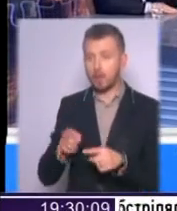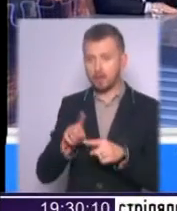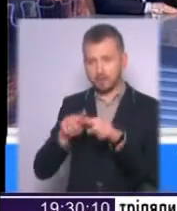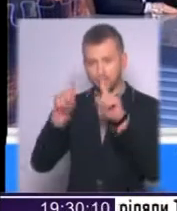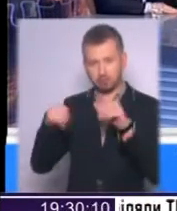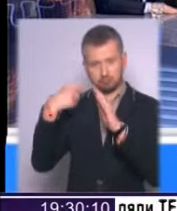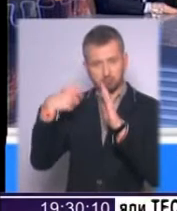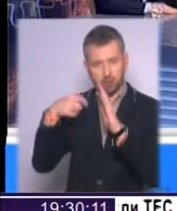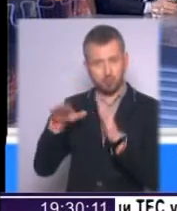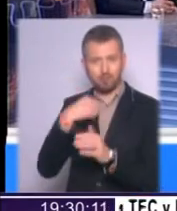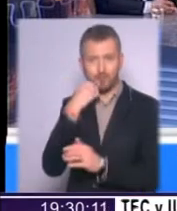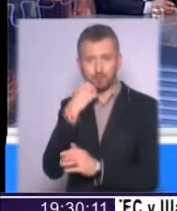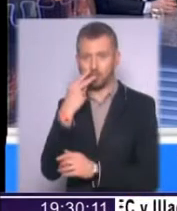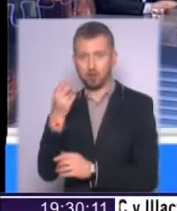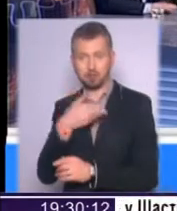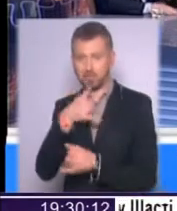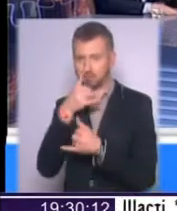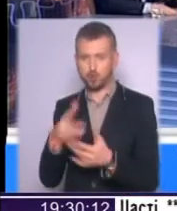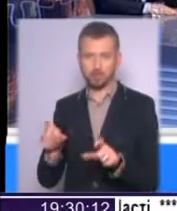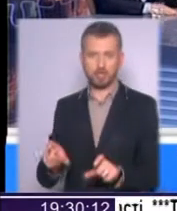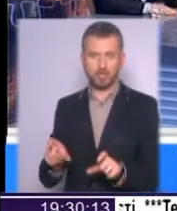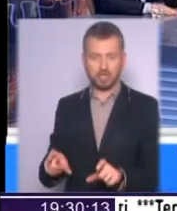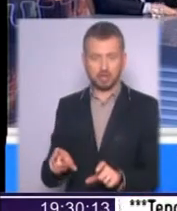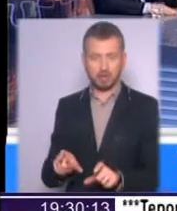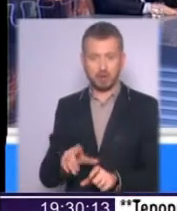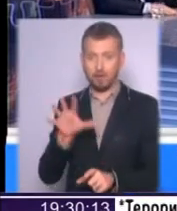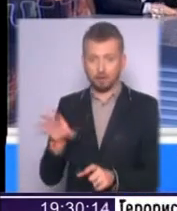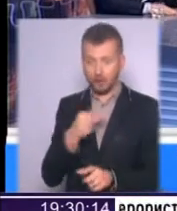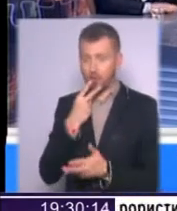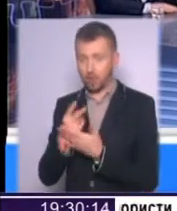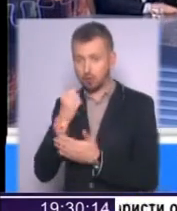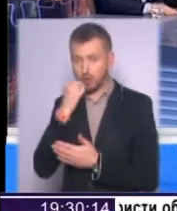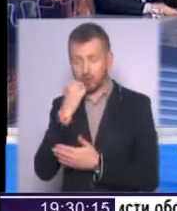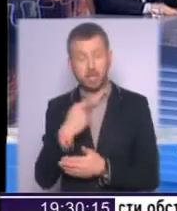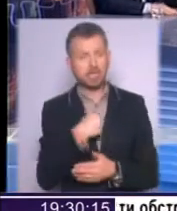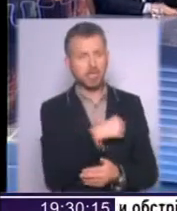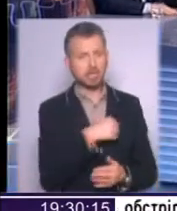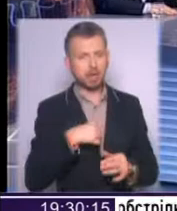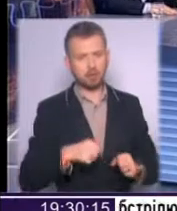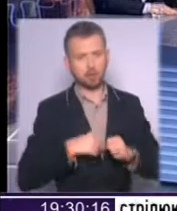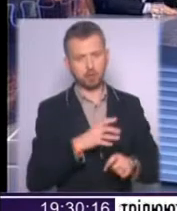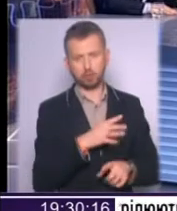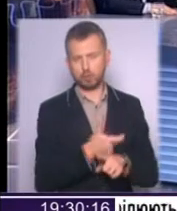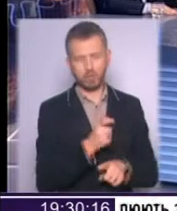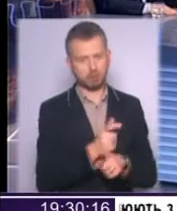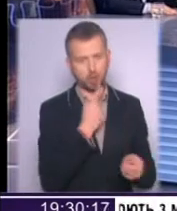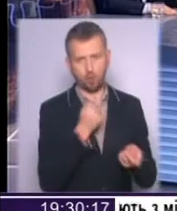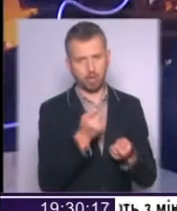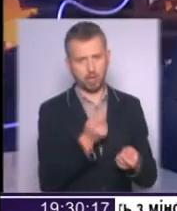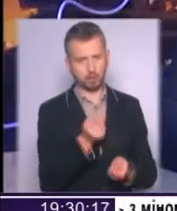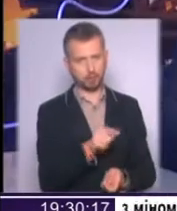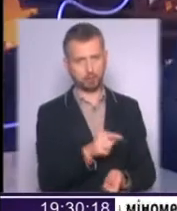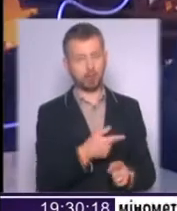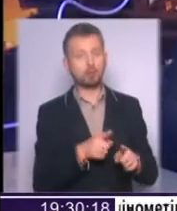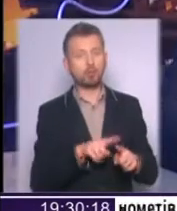на Москву, ну так ми ж не можемо сидіти і тут, знаєте, якби... Да, все тут йде на Москву. Але я сам намагаюся бути максимально обережним в цих речах, тому що,